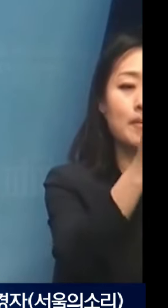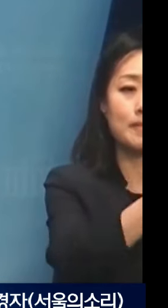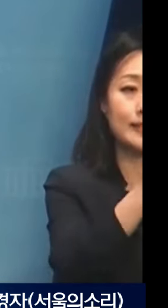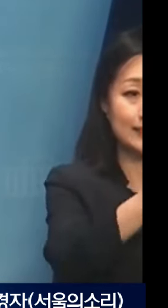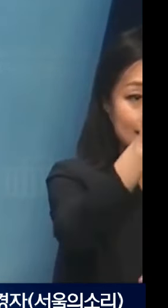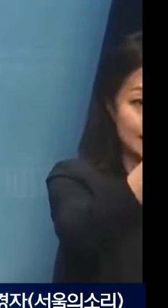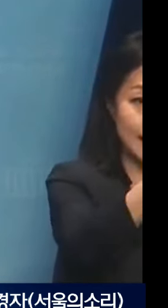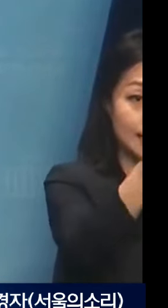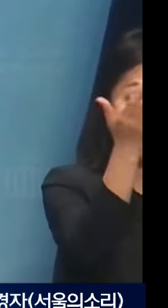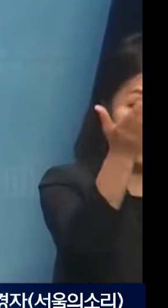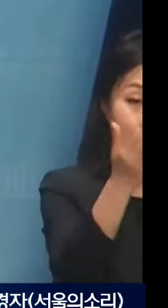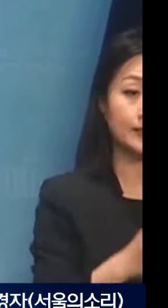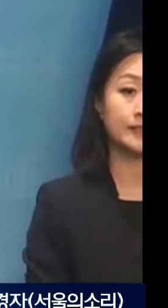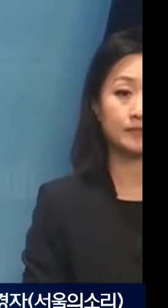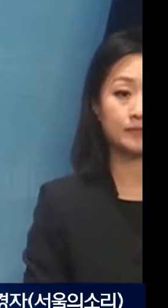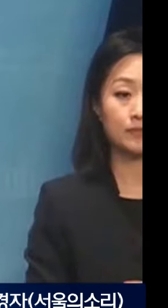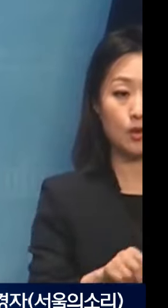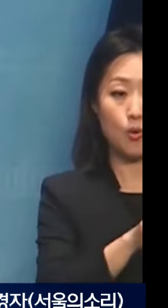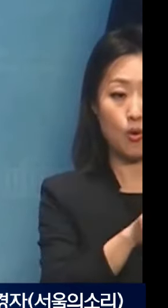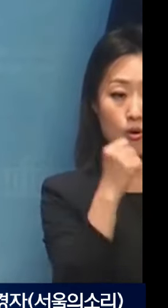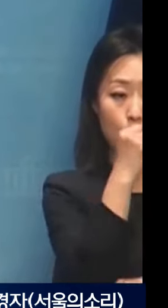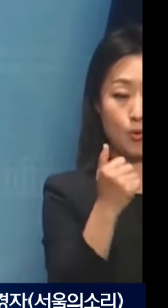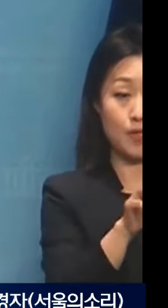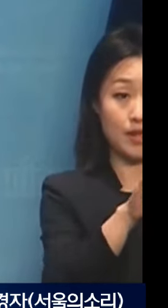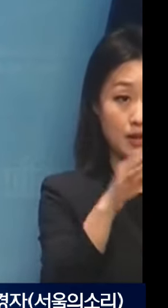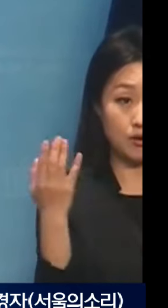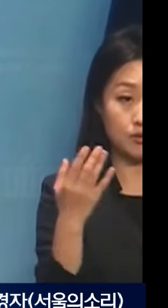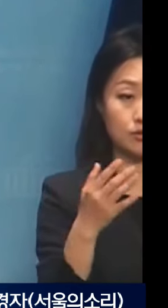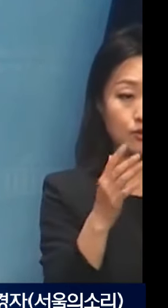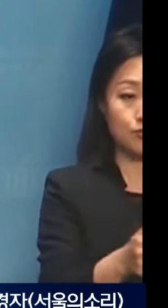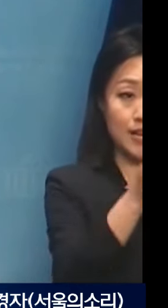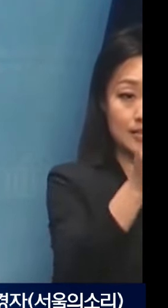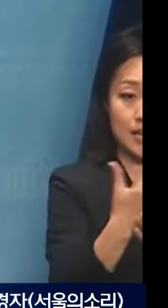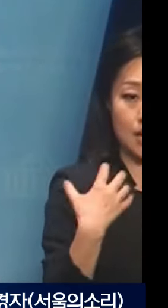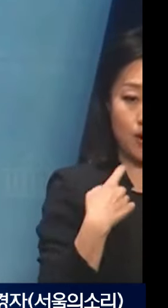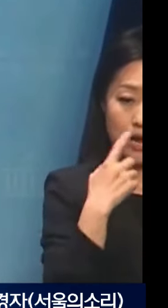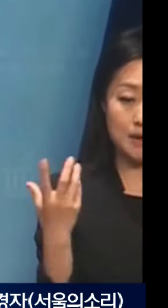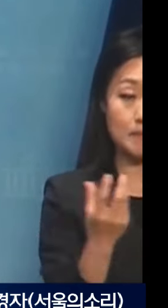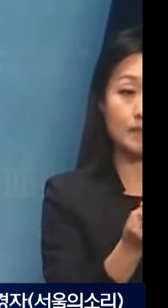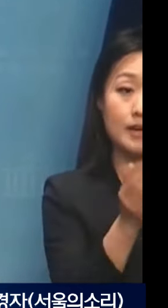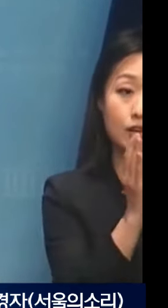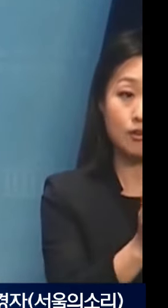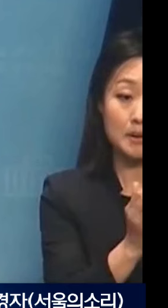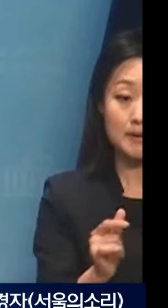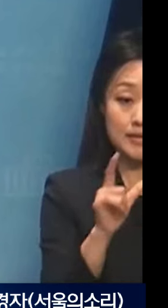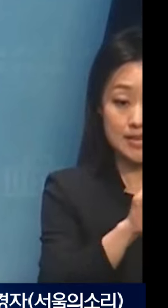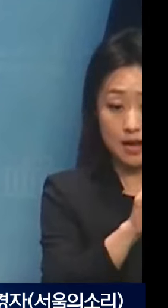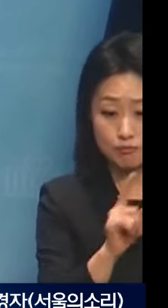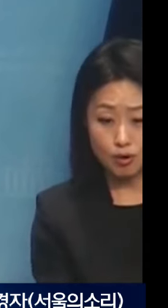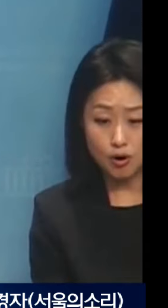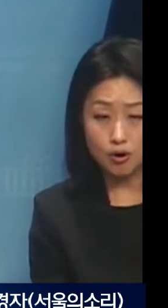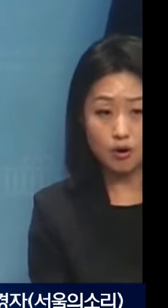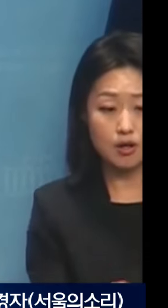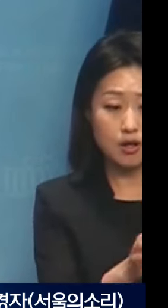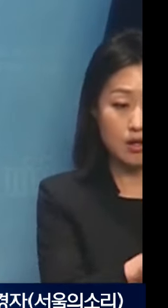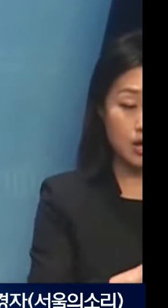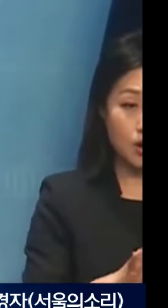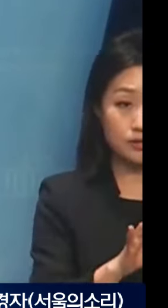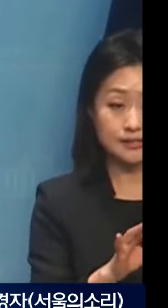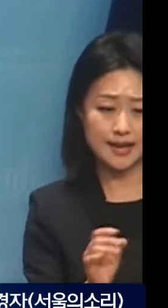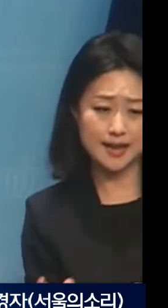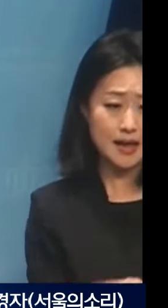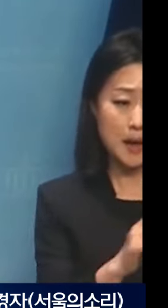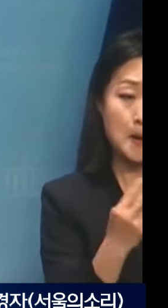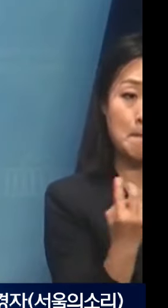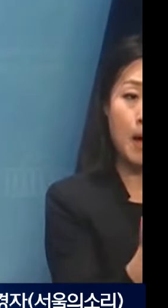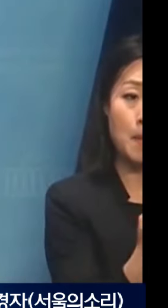반드시 응답해 국회의장의 본분을 다해주시길 바랍니다. 민생이 왜 무너졌는지, 경제 위기를 극복할 정부의